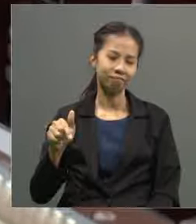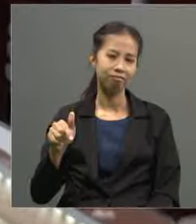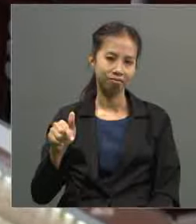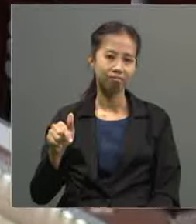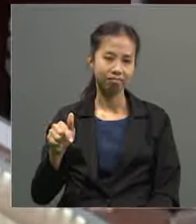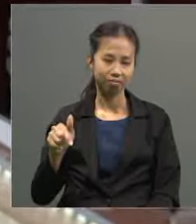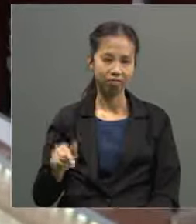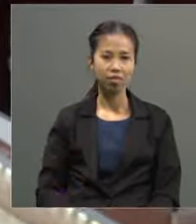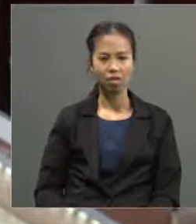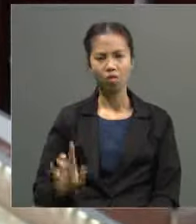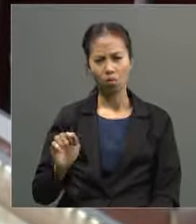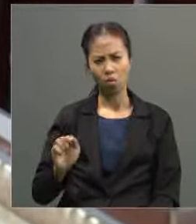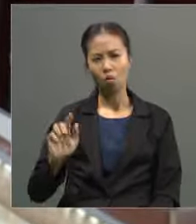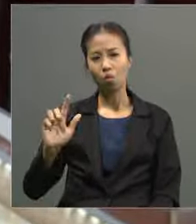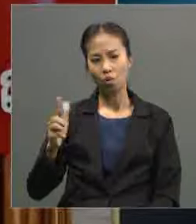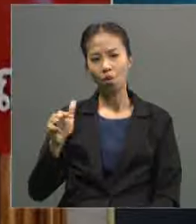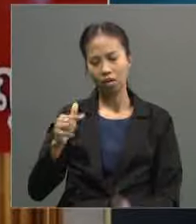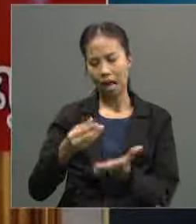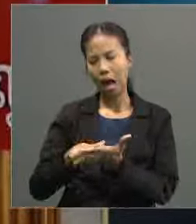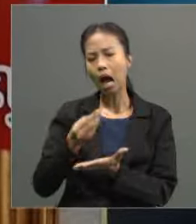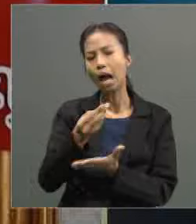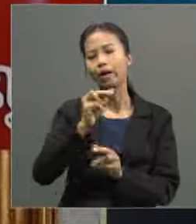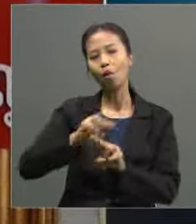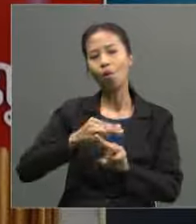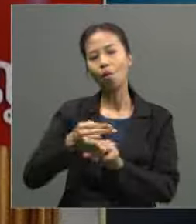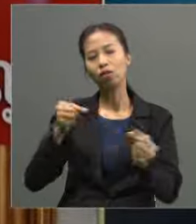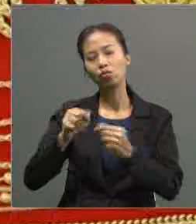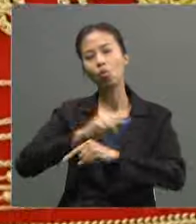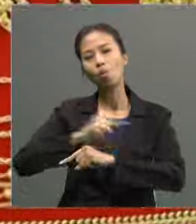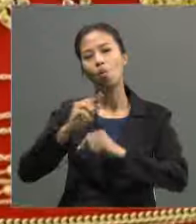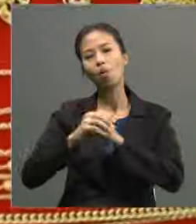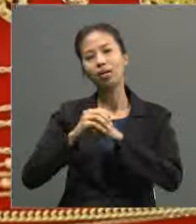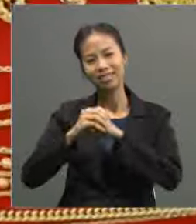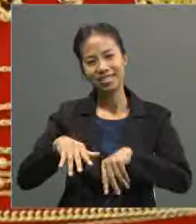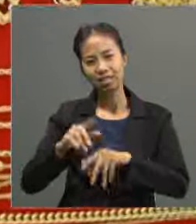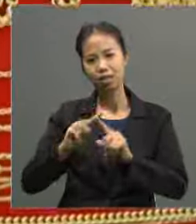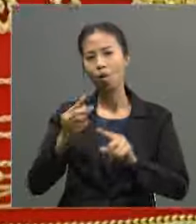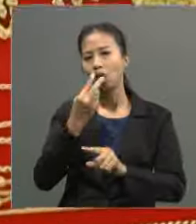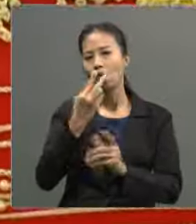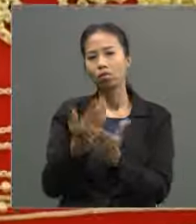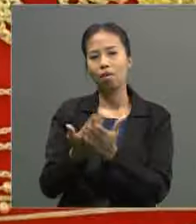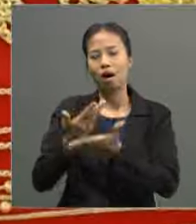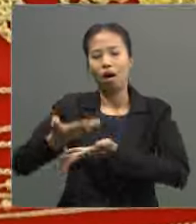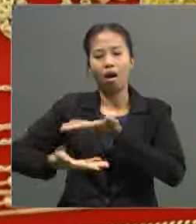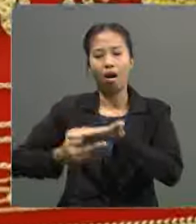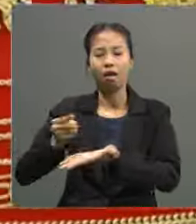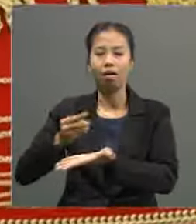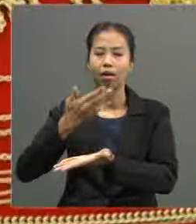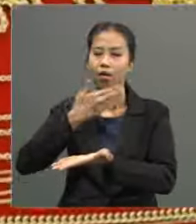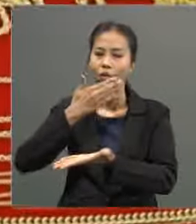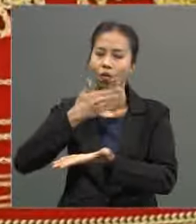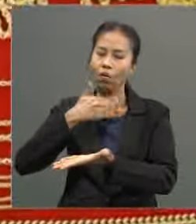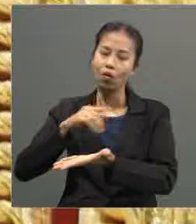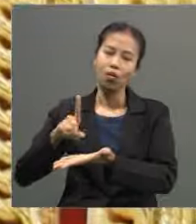หนึ่งสิ่งที่เขาจะให้กันในช่วงของเทศกาลตรวจจีนไงแต่ดูราคาทองกันหน่อยสิจับต้องได้